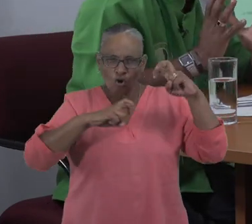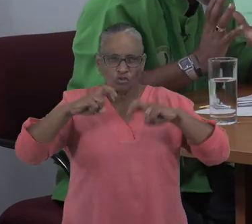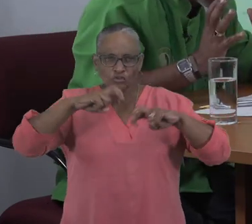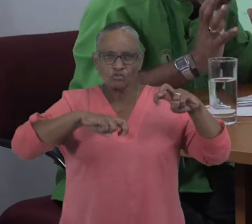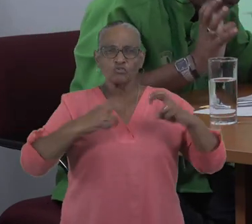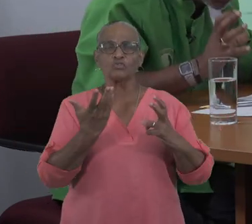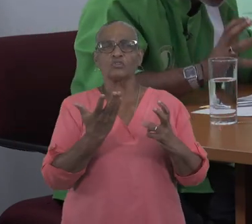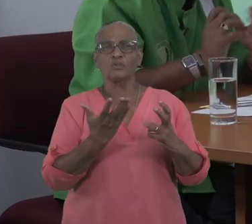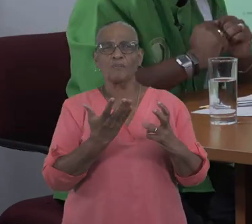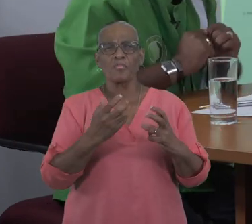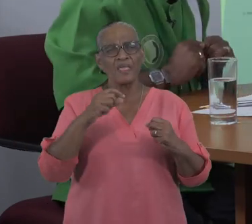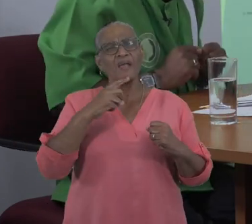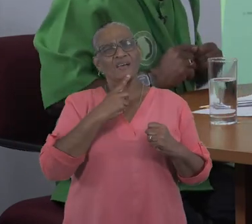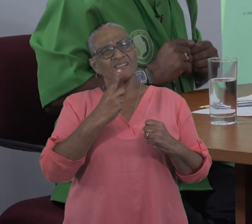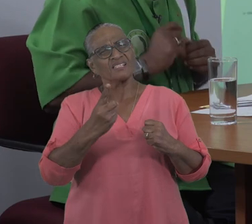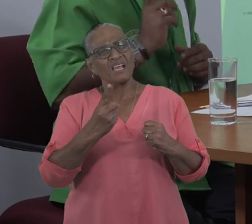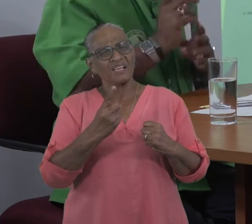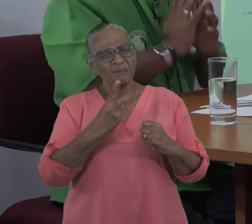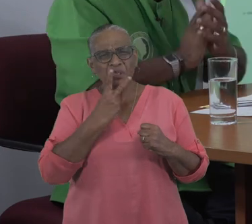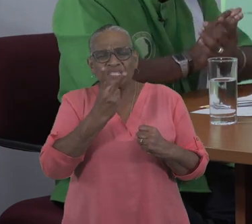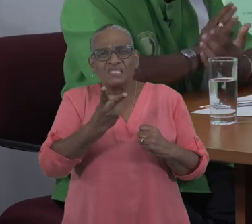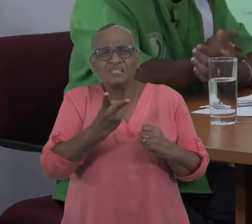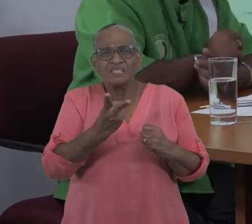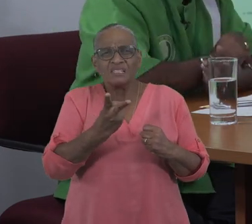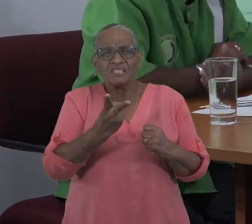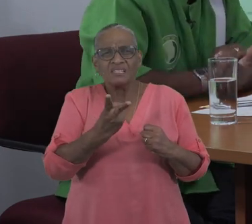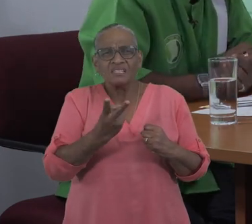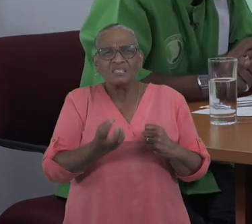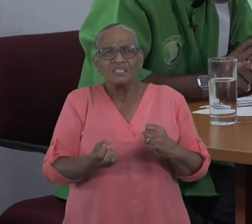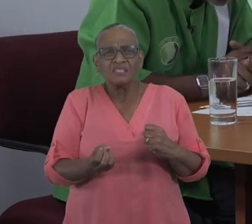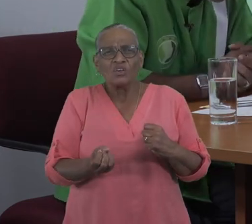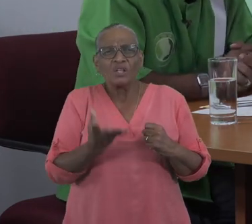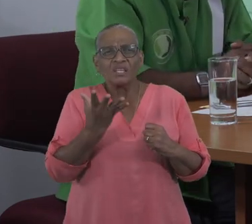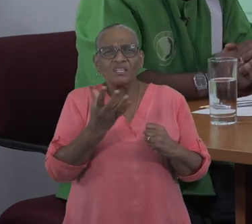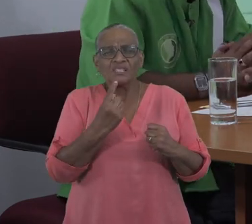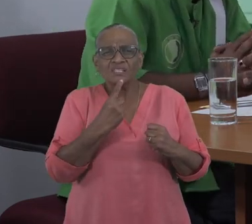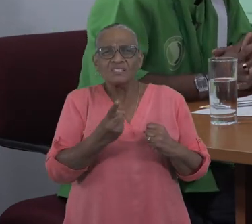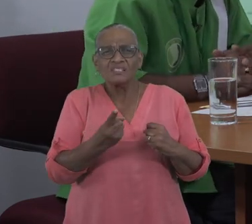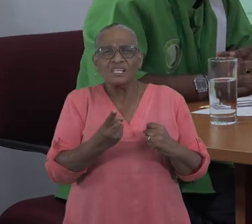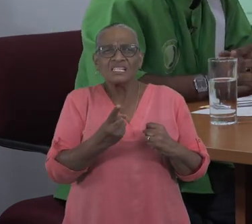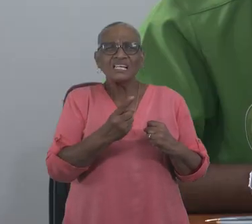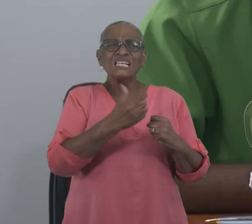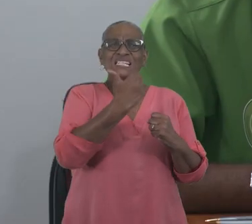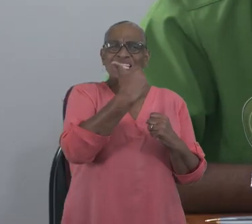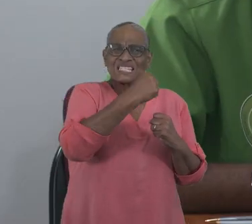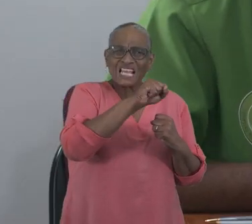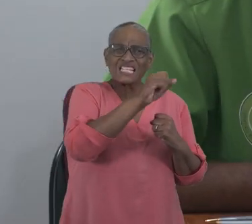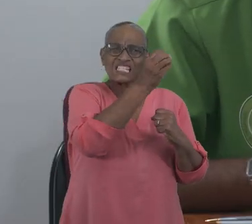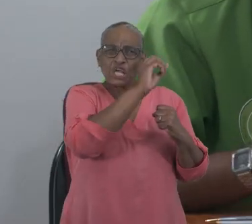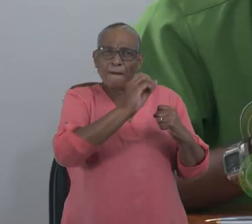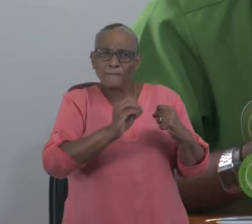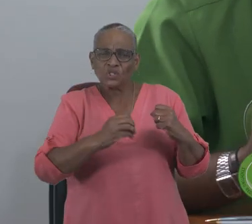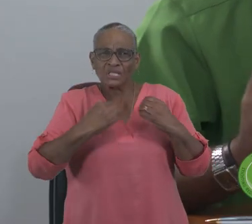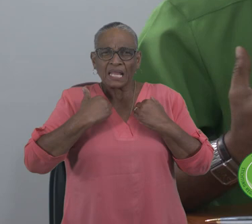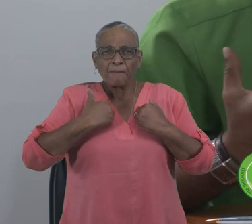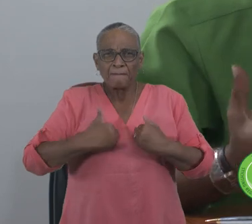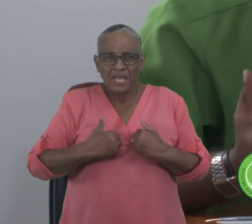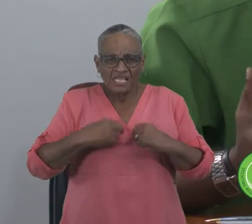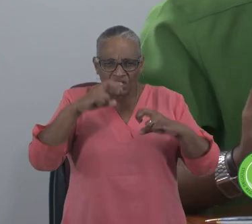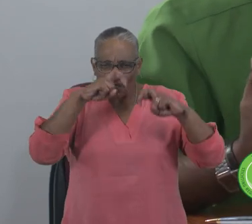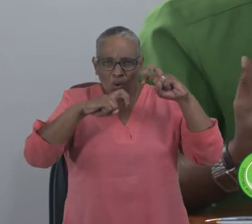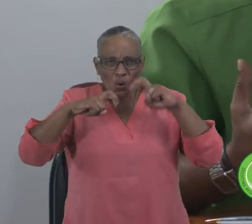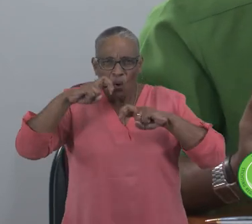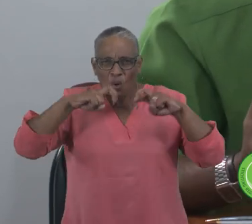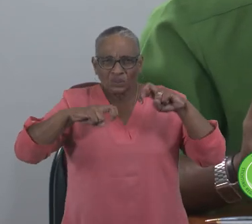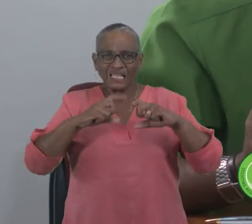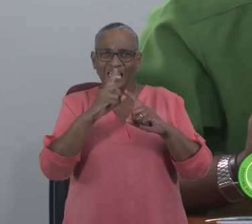onderzoekers, Suriname en Nederland. En ik heb ze maar bij ontdekt. Ze hebben ontdekt dat ongeveer 60% van de suma's